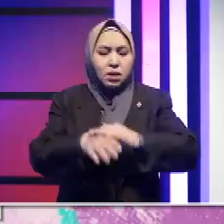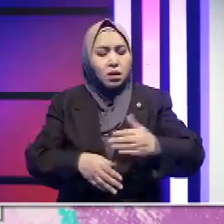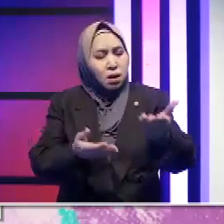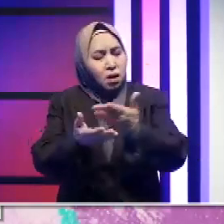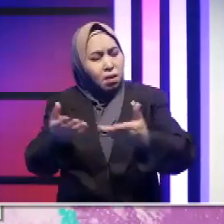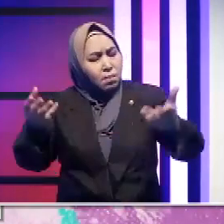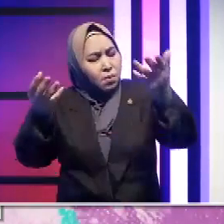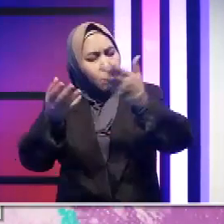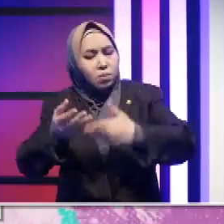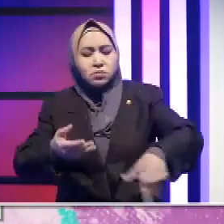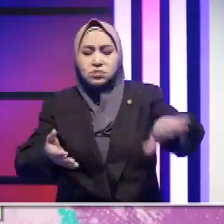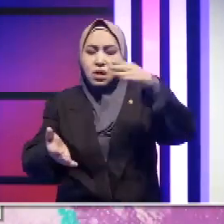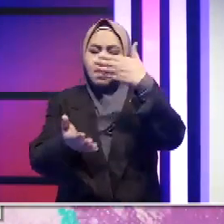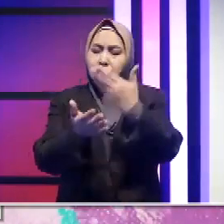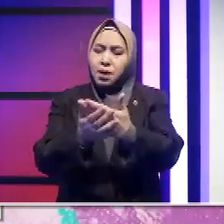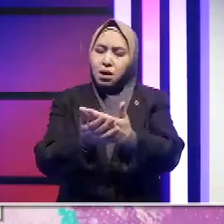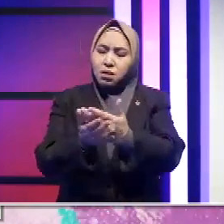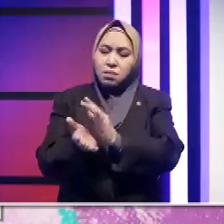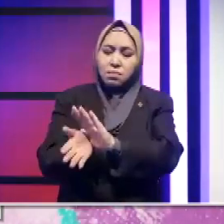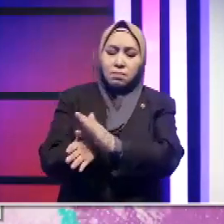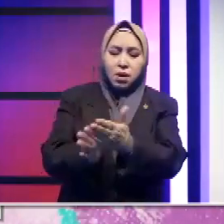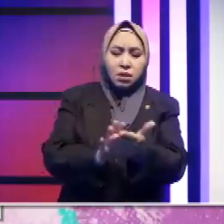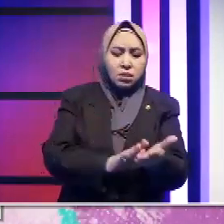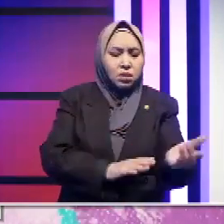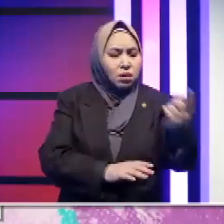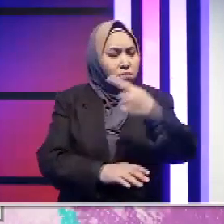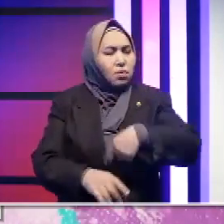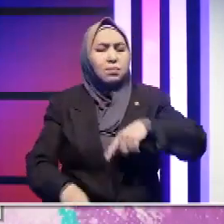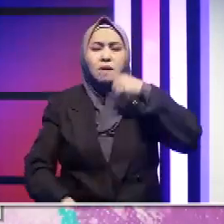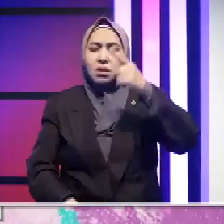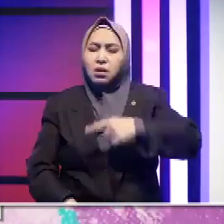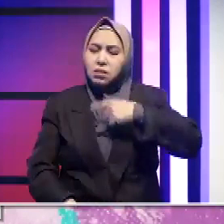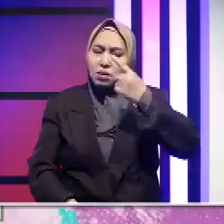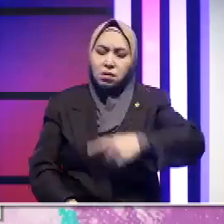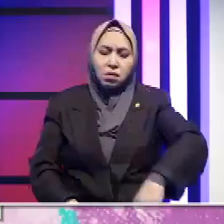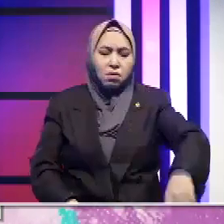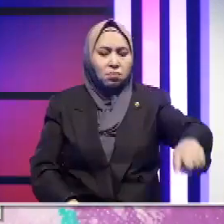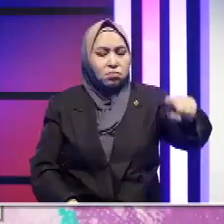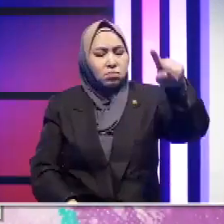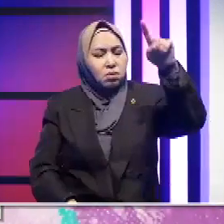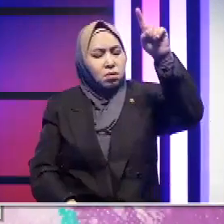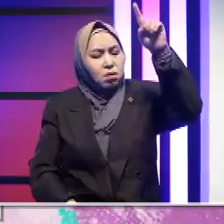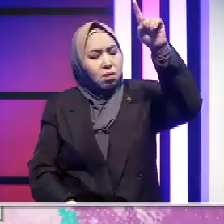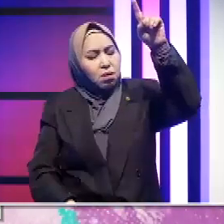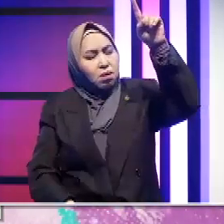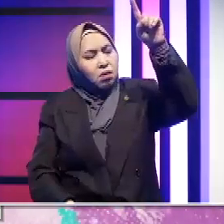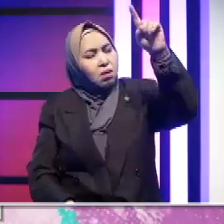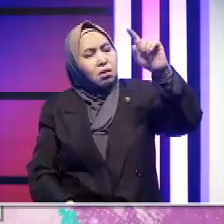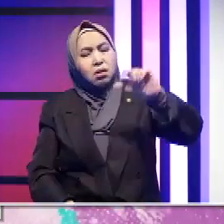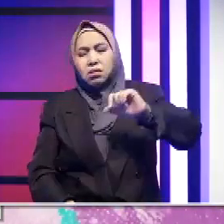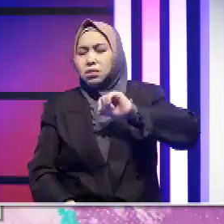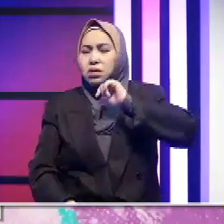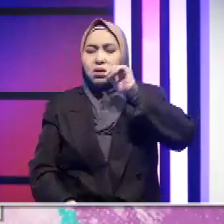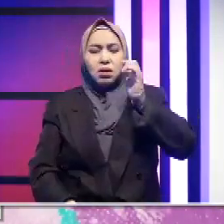Izrail halal kau kultum yay aba assaumu loh